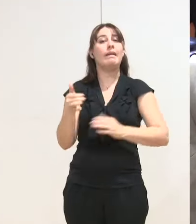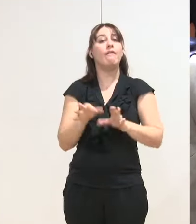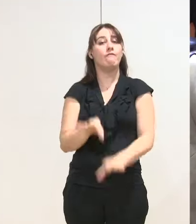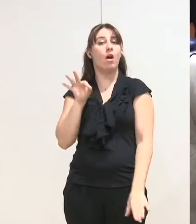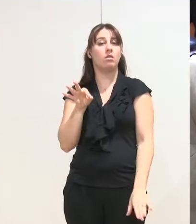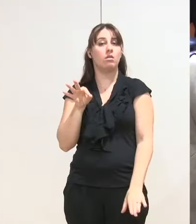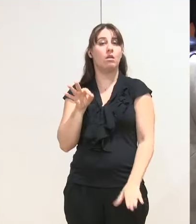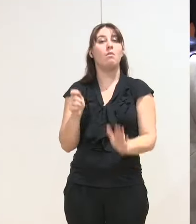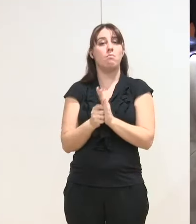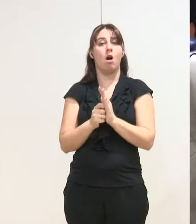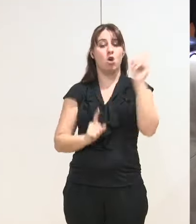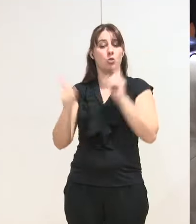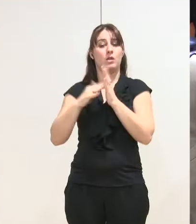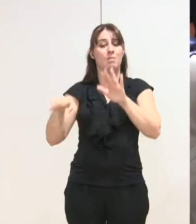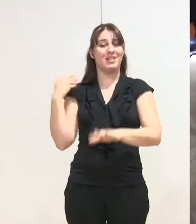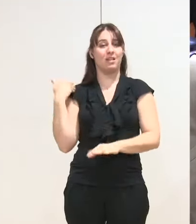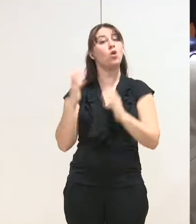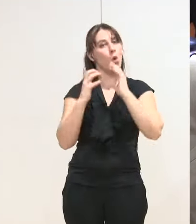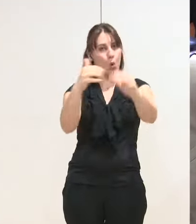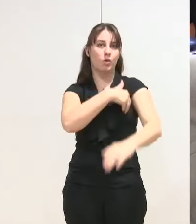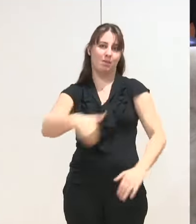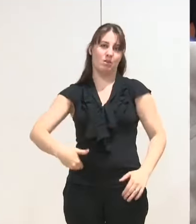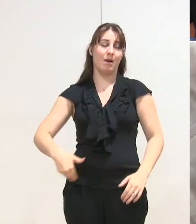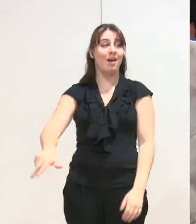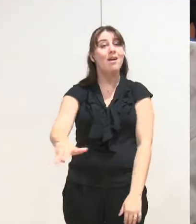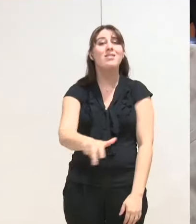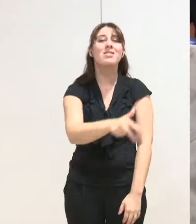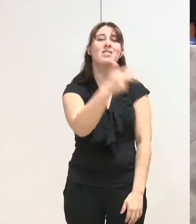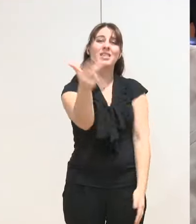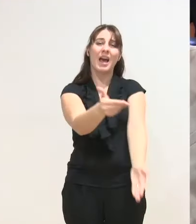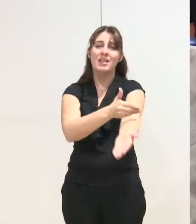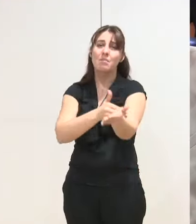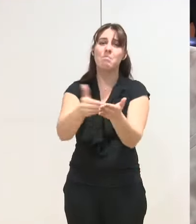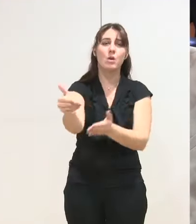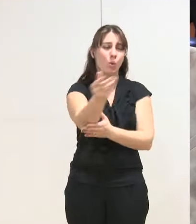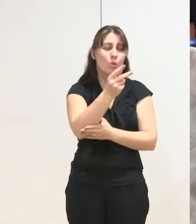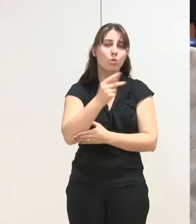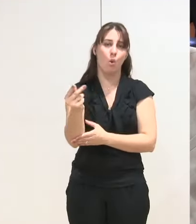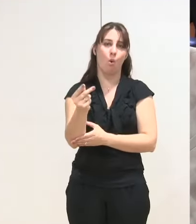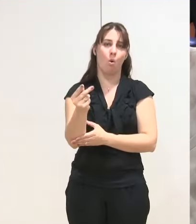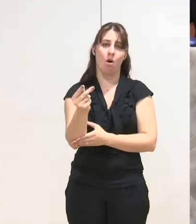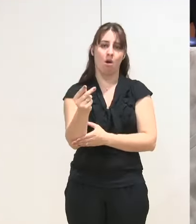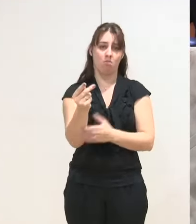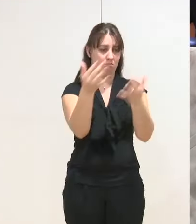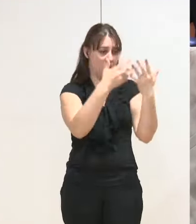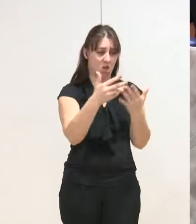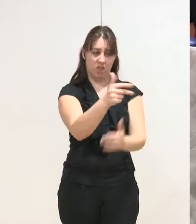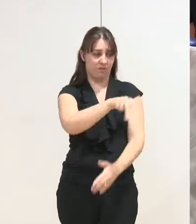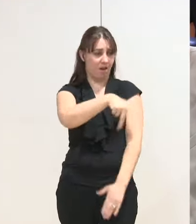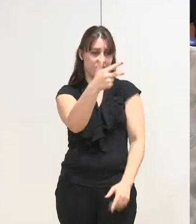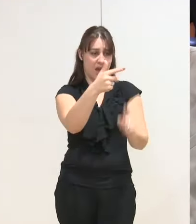en juillet 2014 13 millions d'euros un chiffre qui démontre à lui seul s'il en était